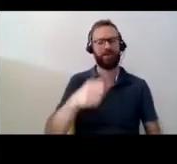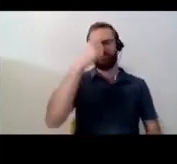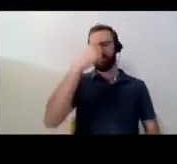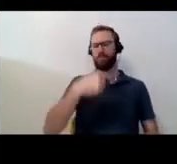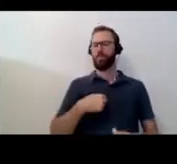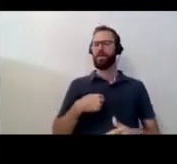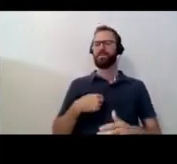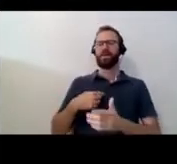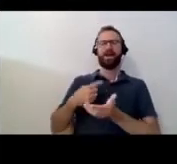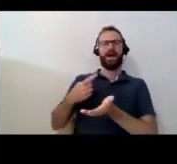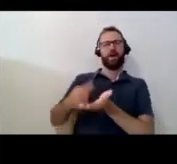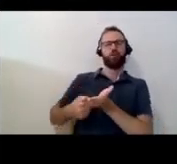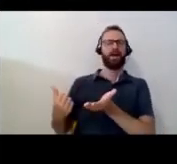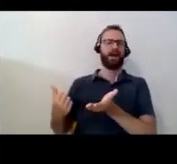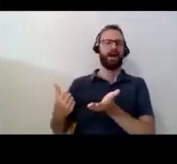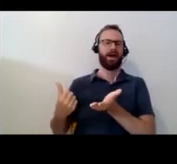du contexte